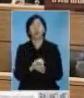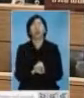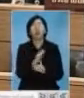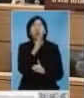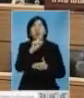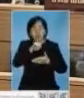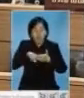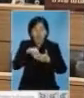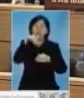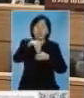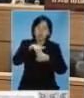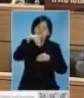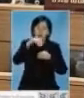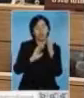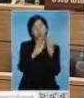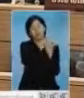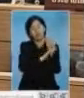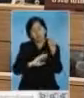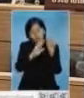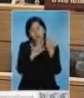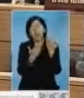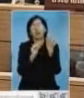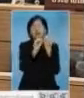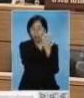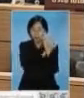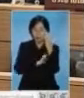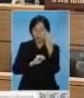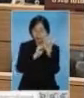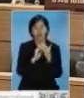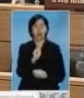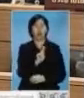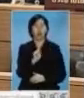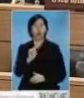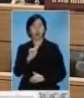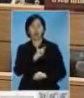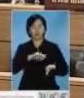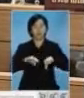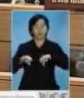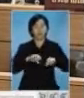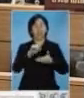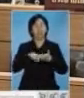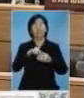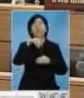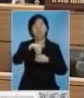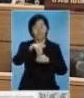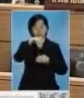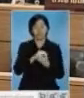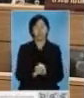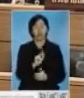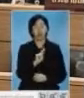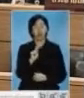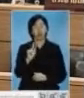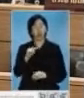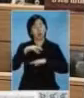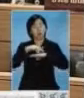การเลือกตั้งไม่ว่าจะระดับประเทศระดับท้องถิ่นใช้กกต.ทั้งนั้นมีกกต.กกต.นั้นได้รับการแต่งตั้ง